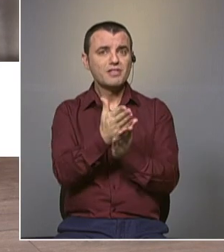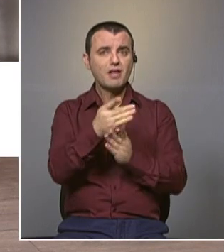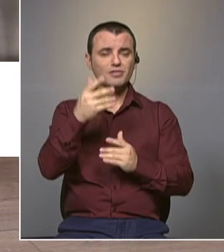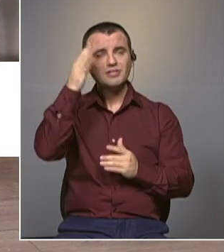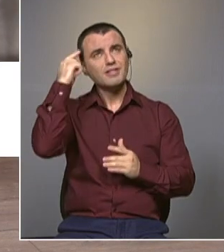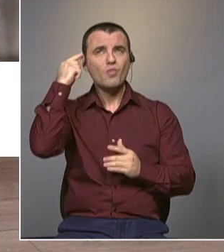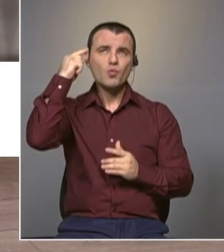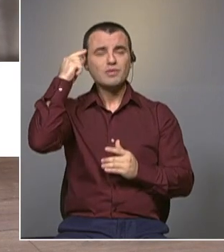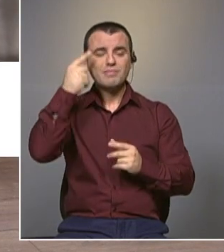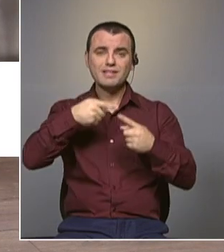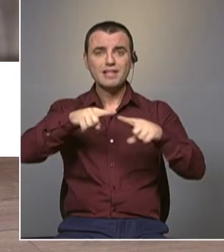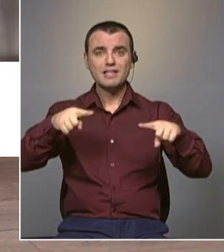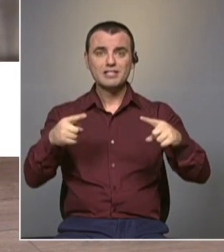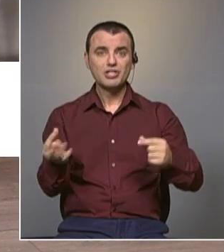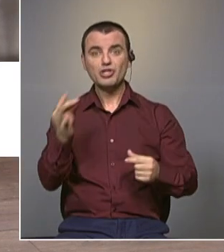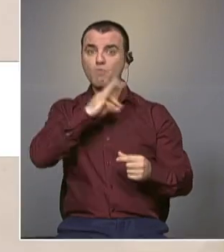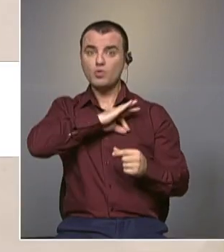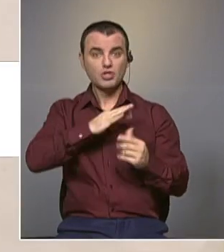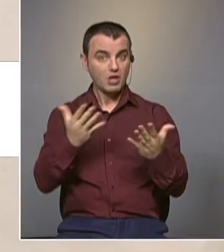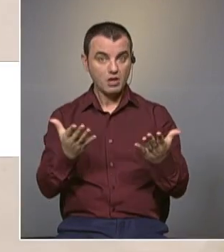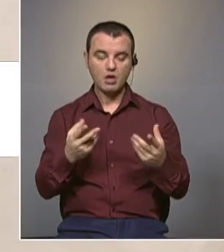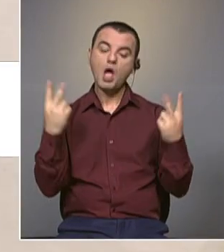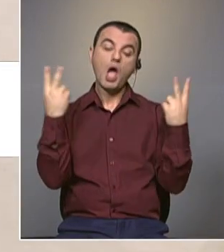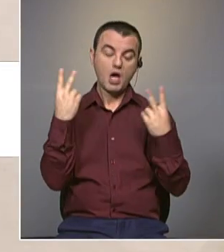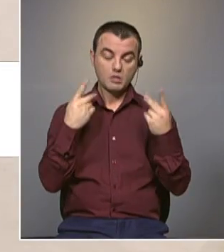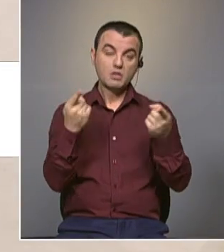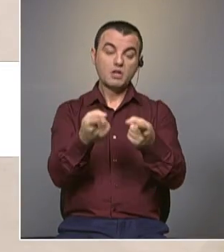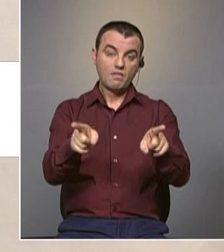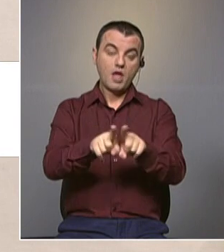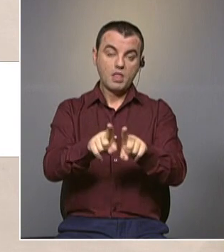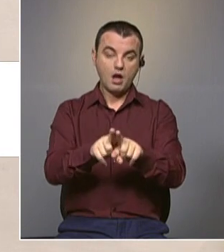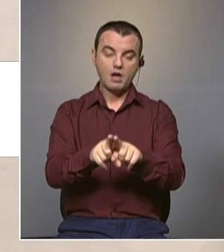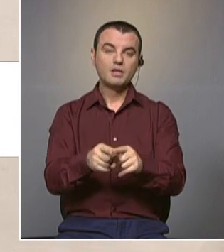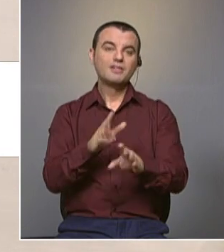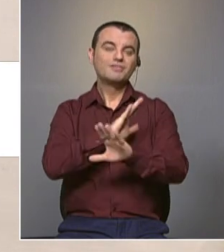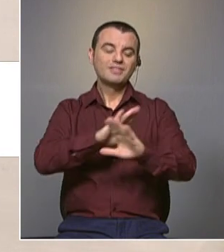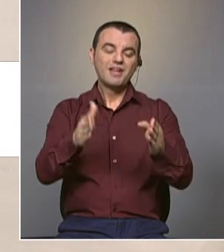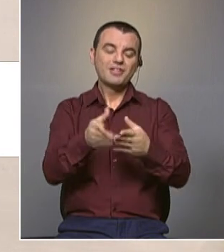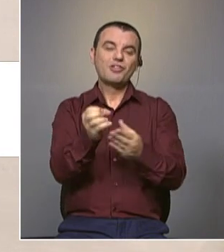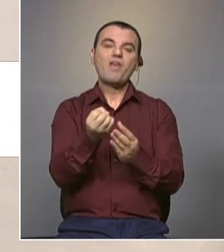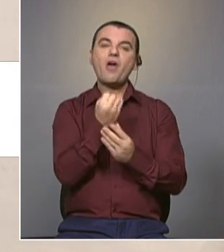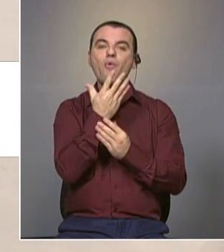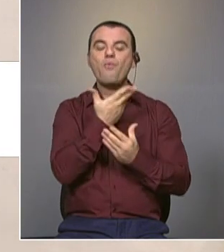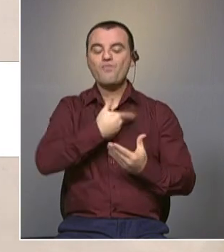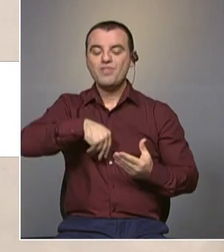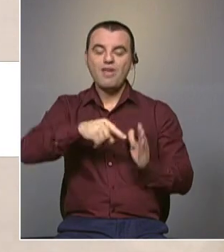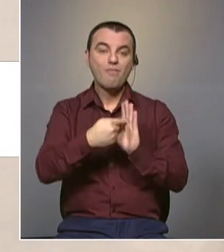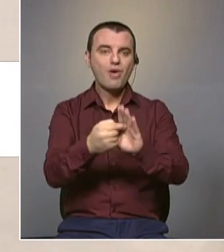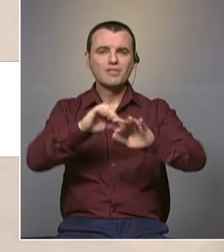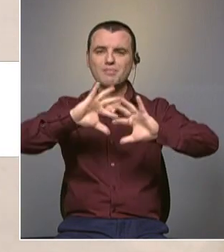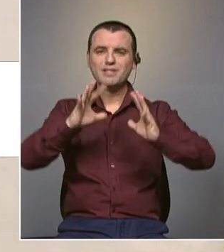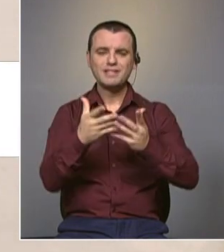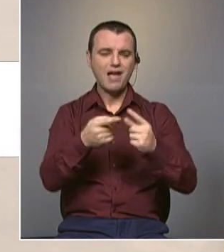постижения. Разбира се и това е така, но в край на краища това е хубаво, защото ние показваме цялата широка